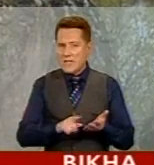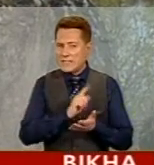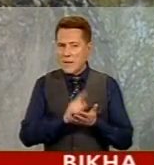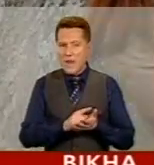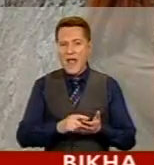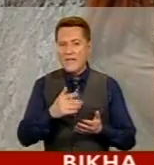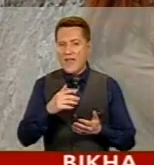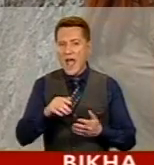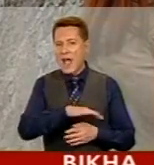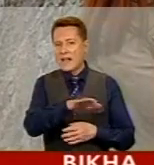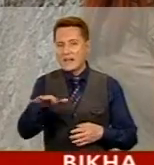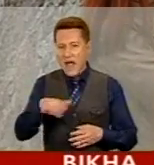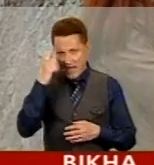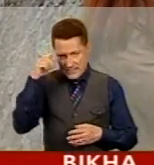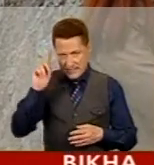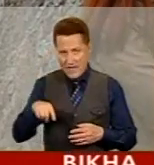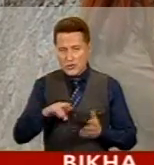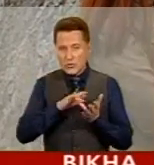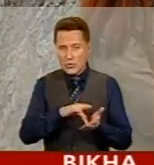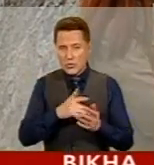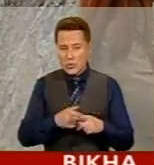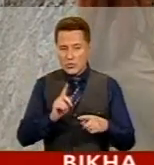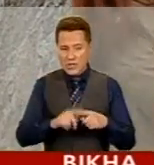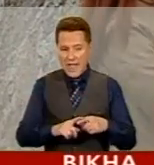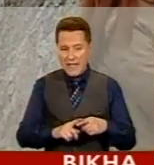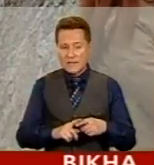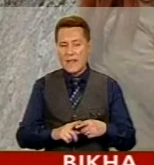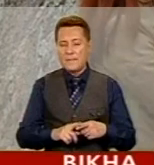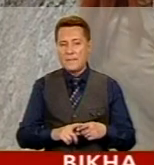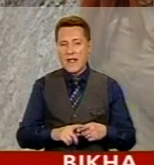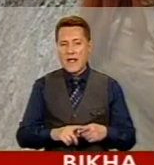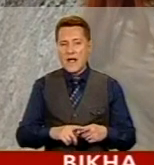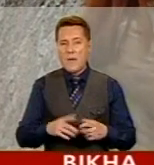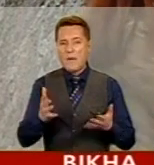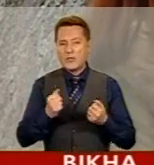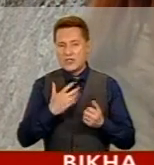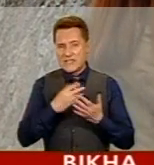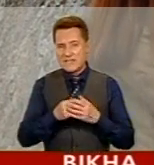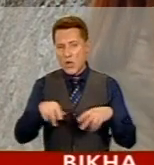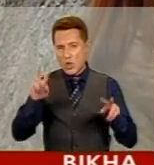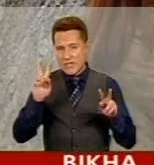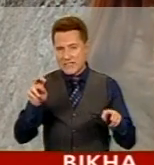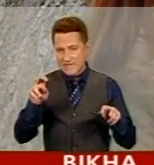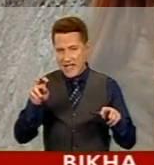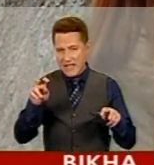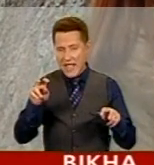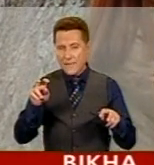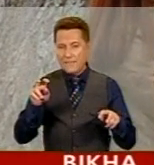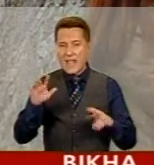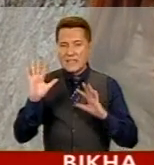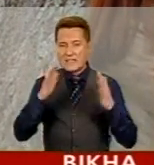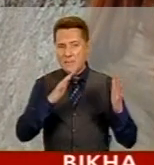козацькими місцями. Це урочище Компанейське. Оно получило своє названня з